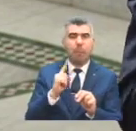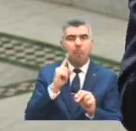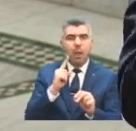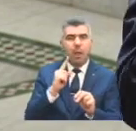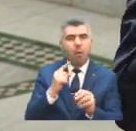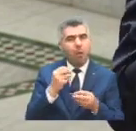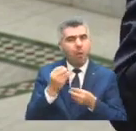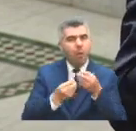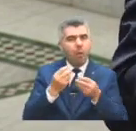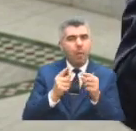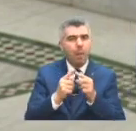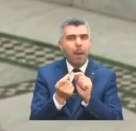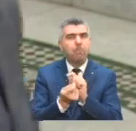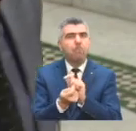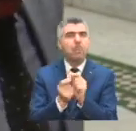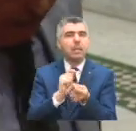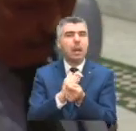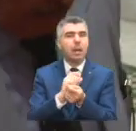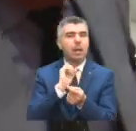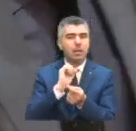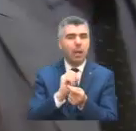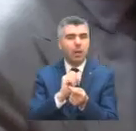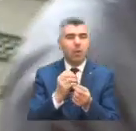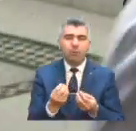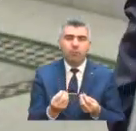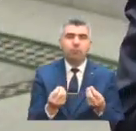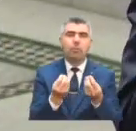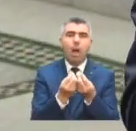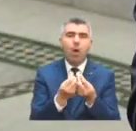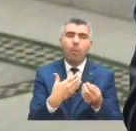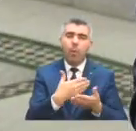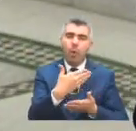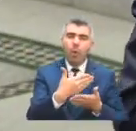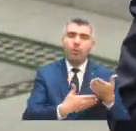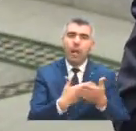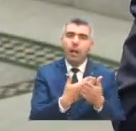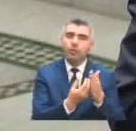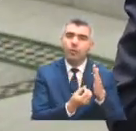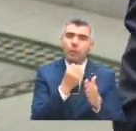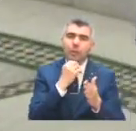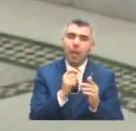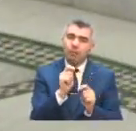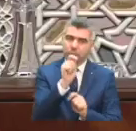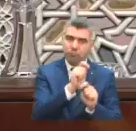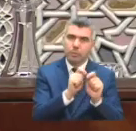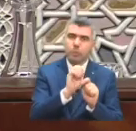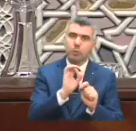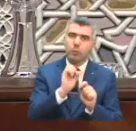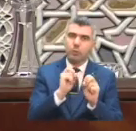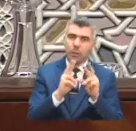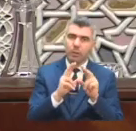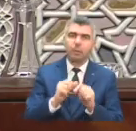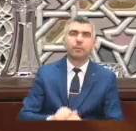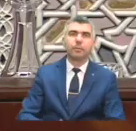المعادله. احنا متفقين على هذا الشيء، وحنا معاهم في الكونترا الجاي ان شاء الله احنا غادي نعالجوا هذه القضيه. شكرا السيد الوزير.